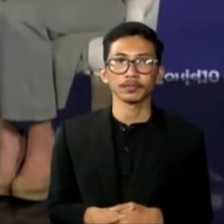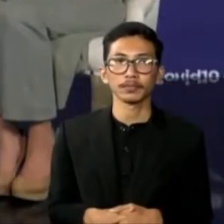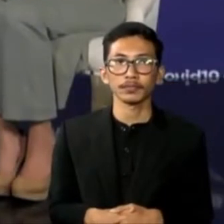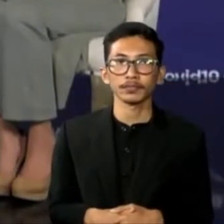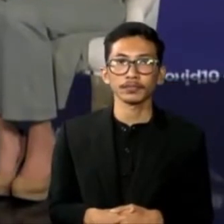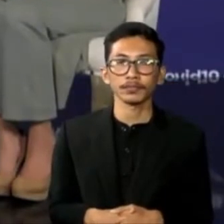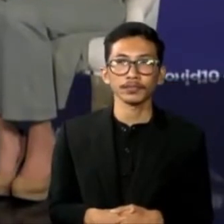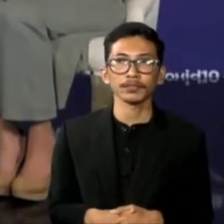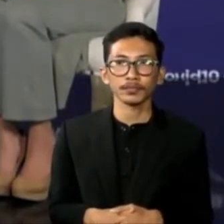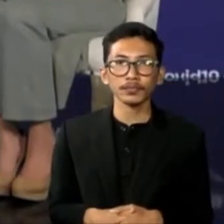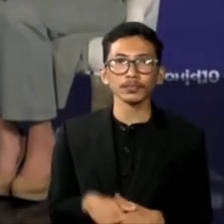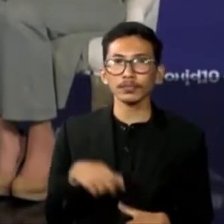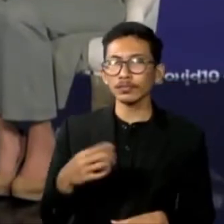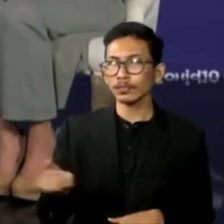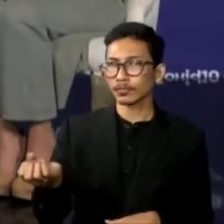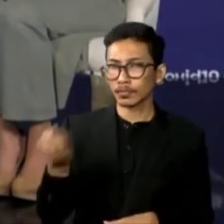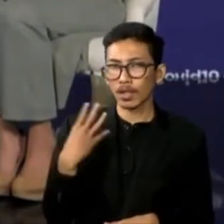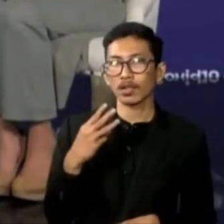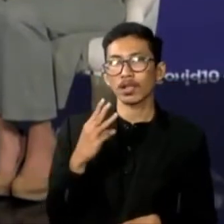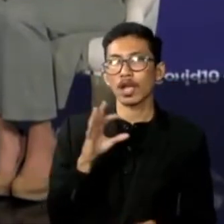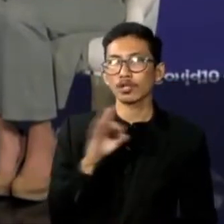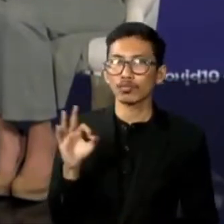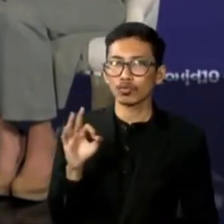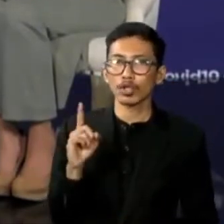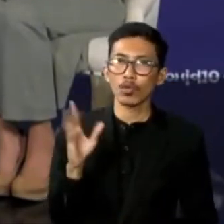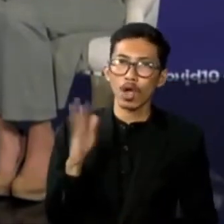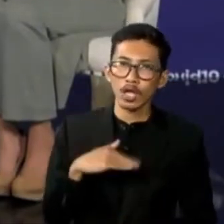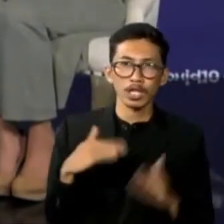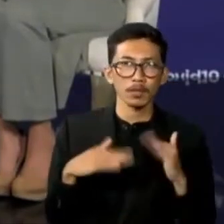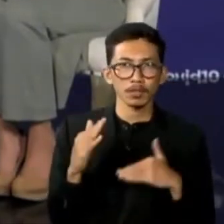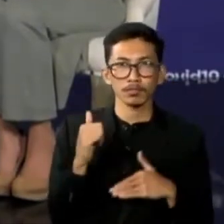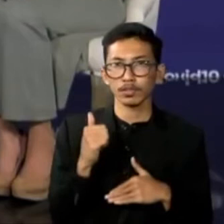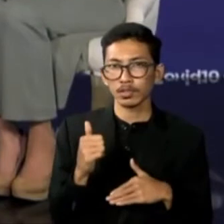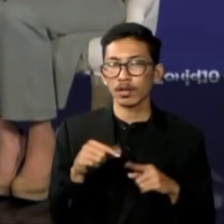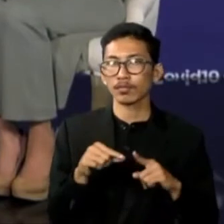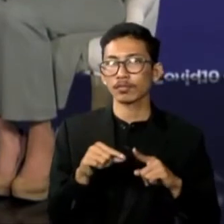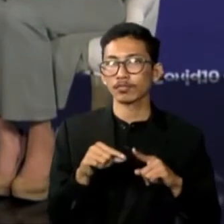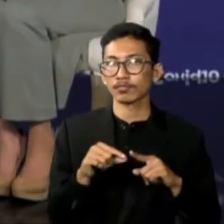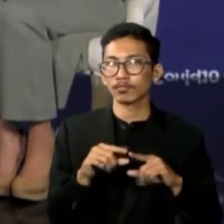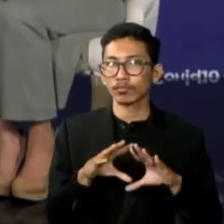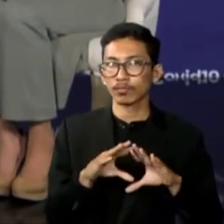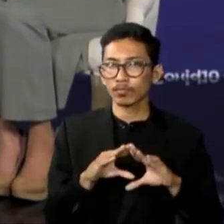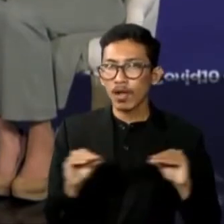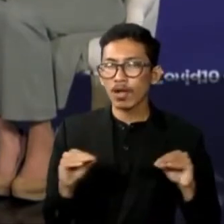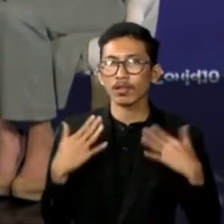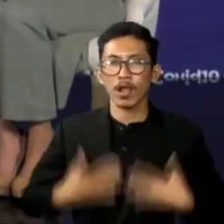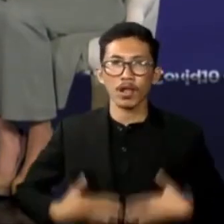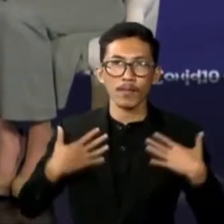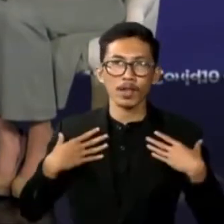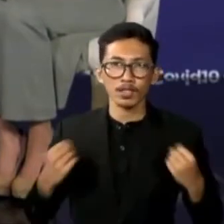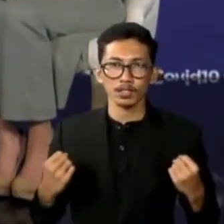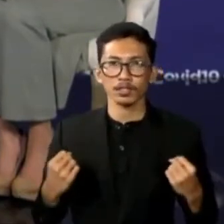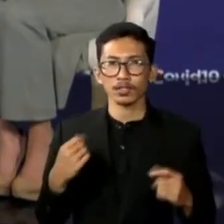penambahan jumlah kasus yang 3000 lebih per hari ini kan sebagian diantaranya ada tenaga medis yang berguguran menurut dokter ini